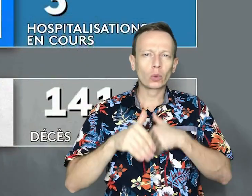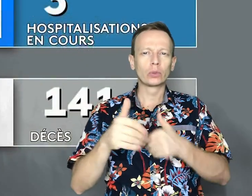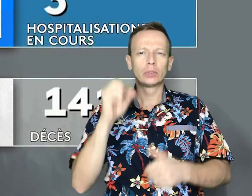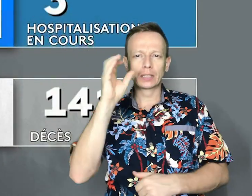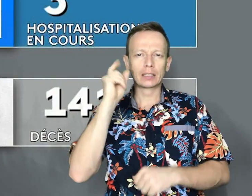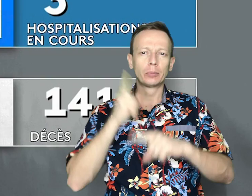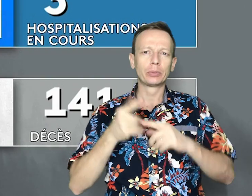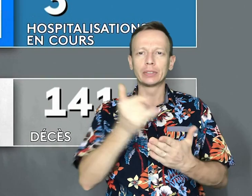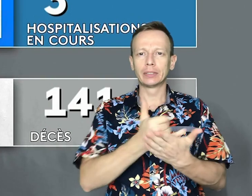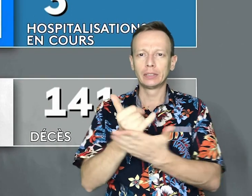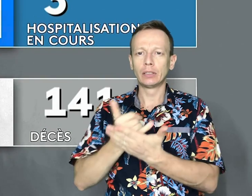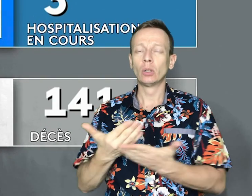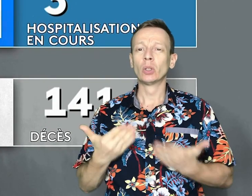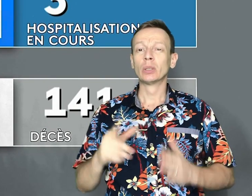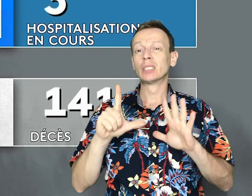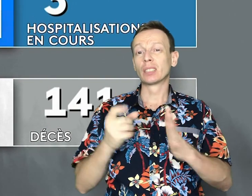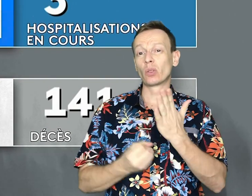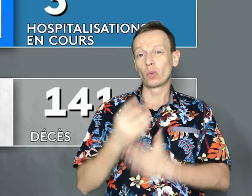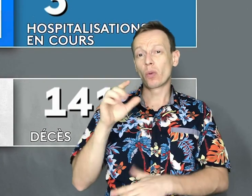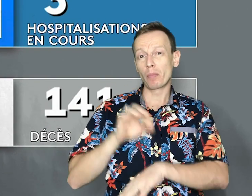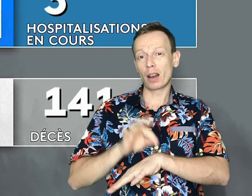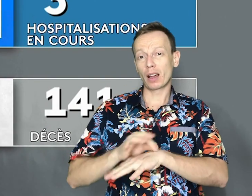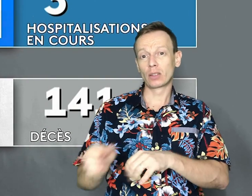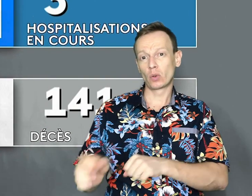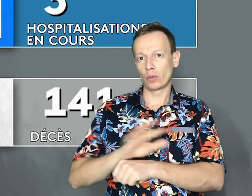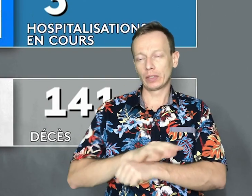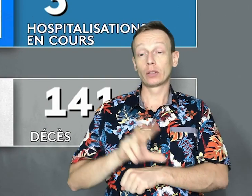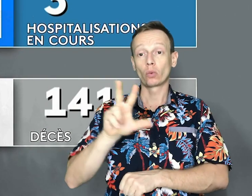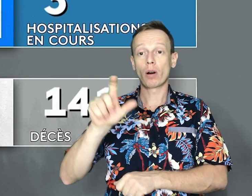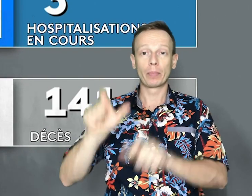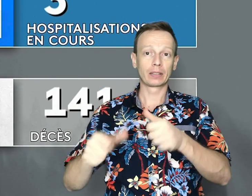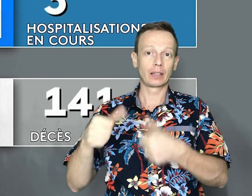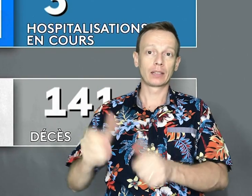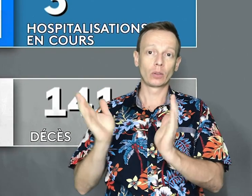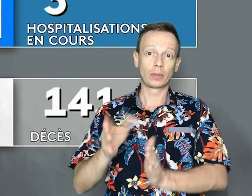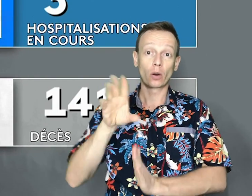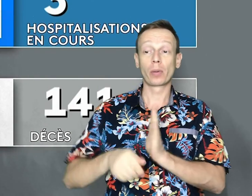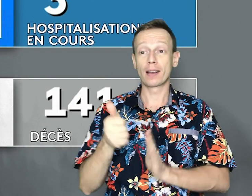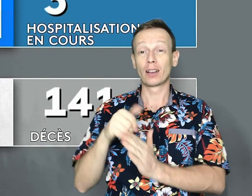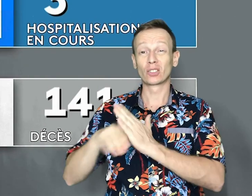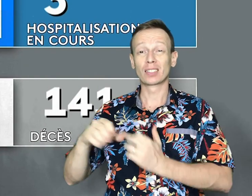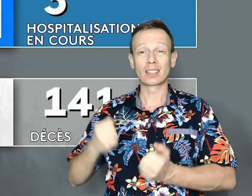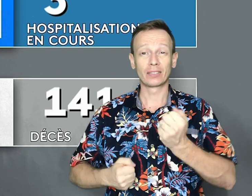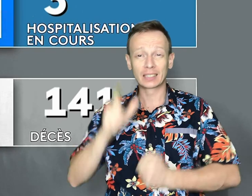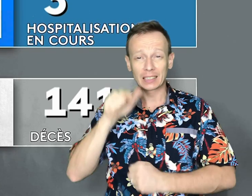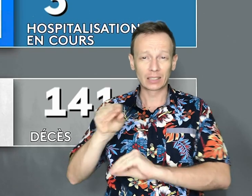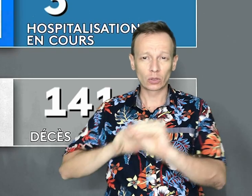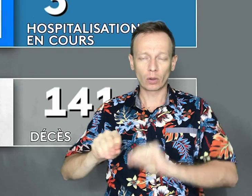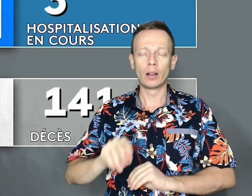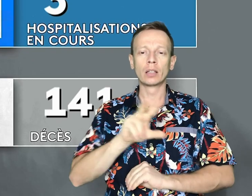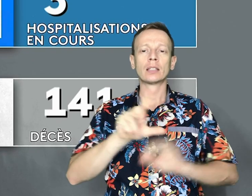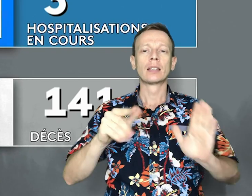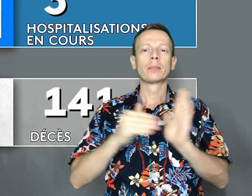de la Covid-19, 3 hospitalisations, dont 1 en réanimation. 37 725 personnes ont reçu